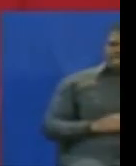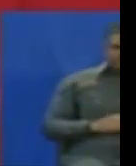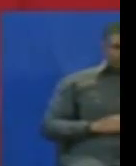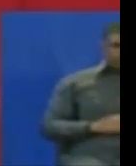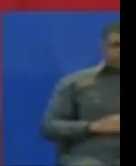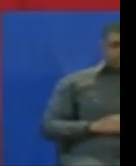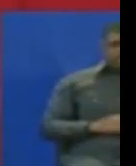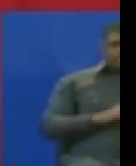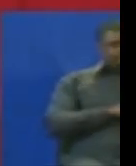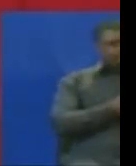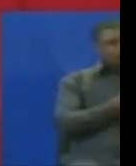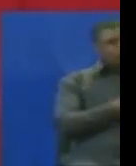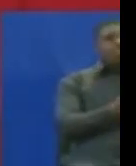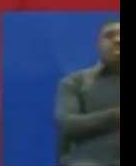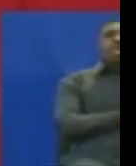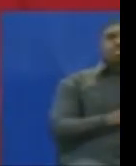Horsepower 1800.